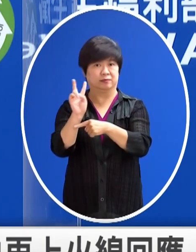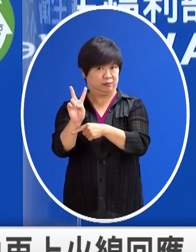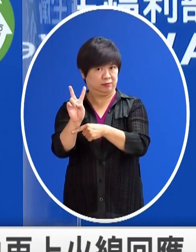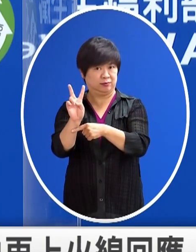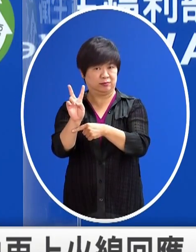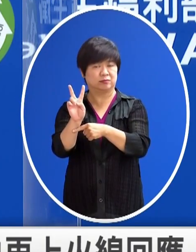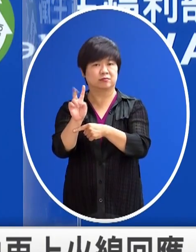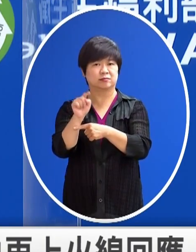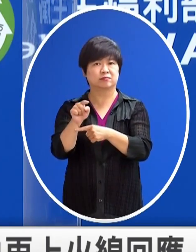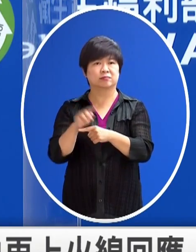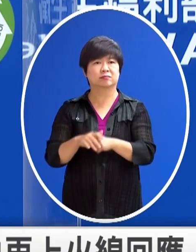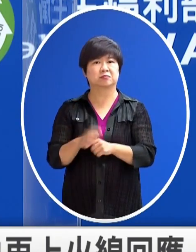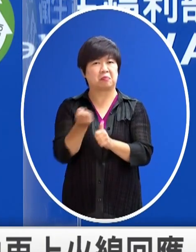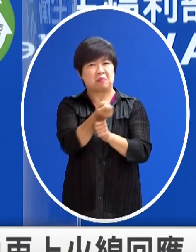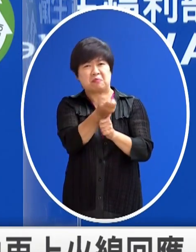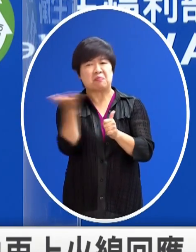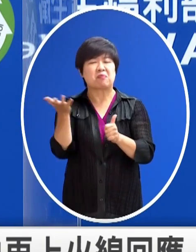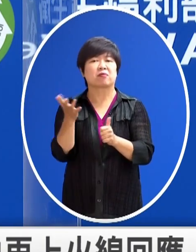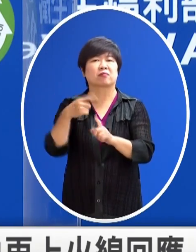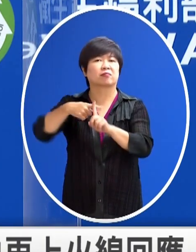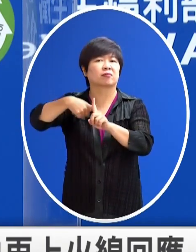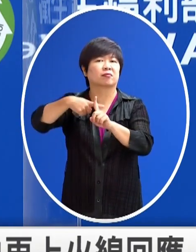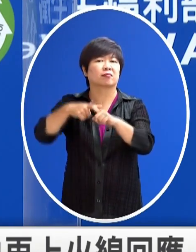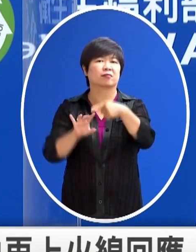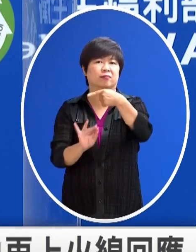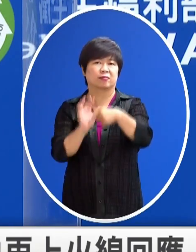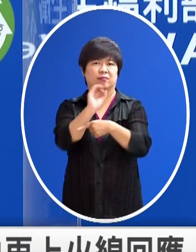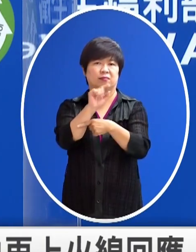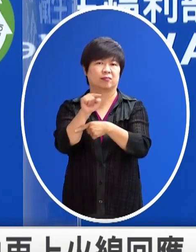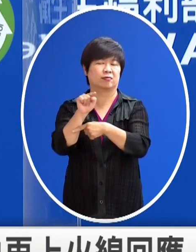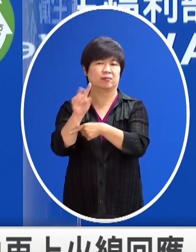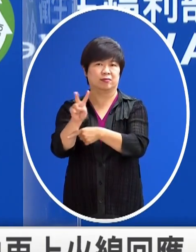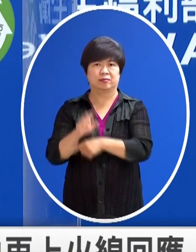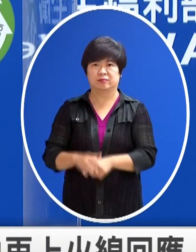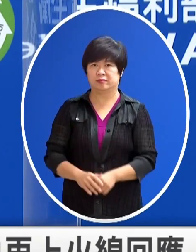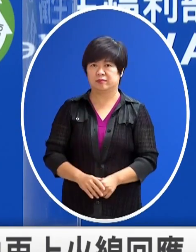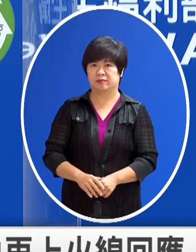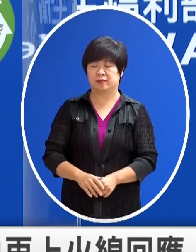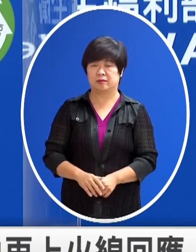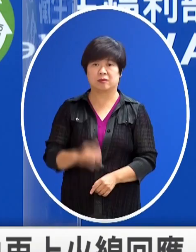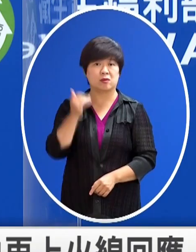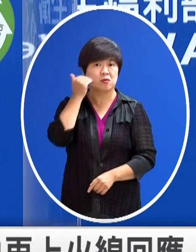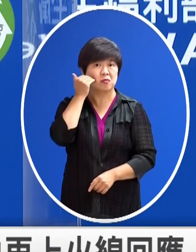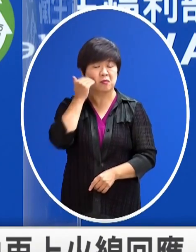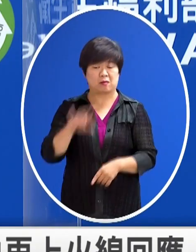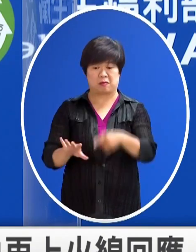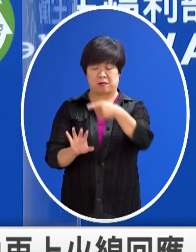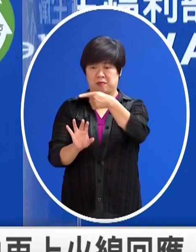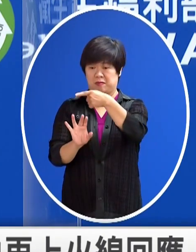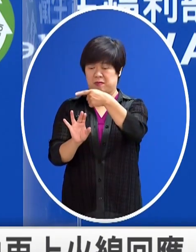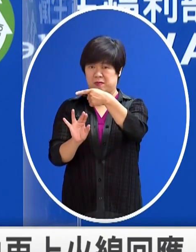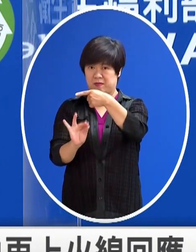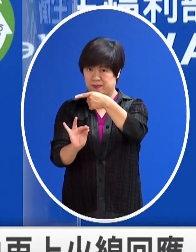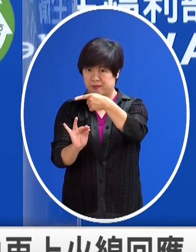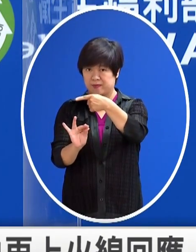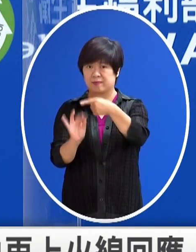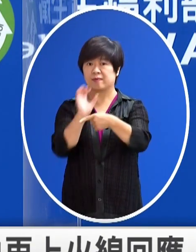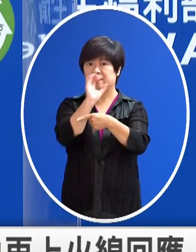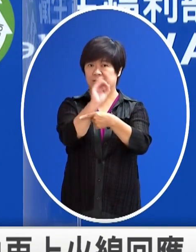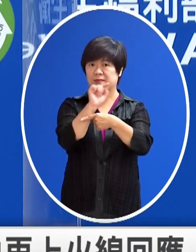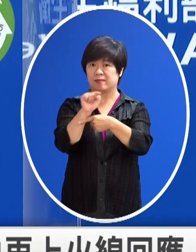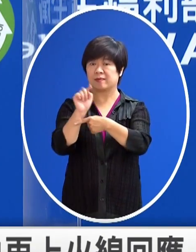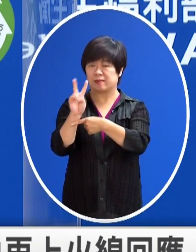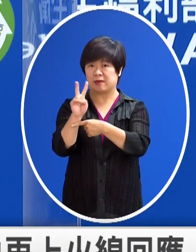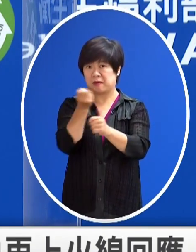0.2%的一个盛行率。所以在这里面我们看看说，如果是2%的盛行，0.2%